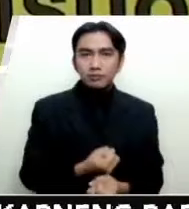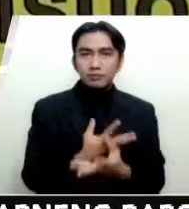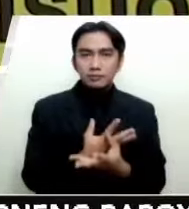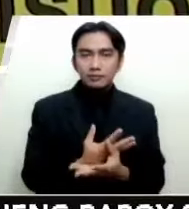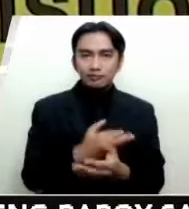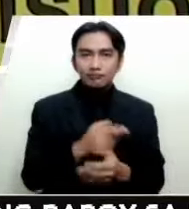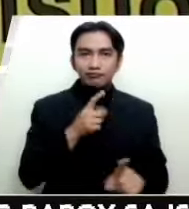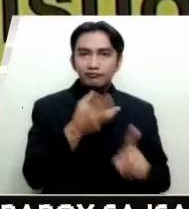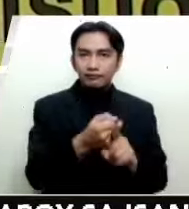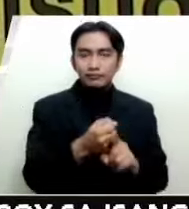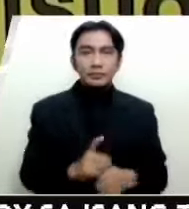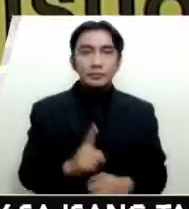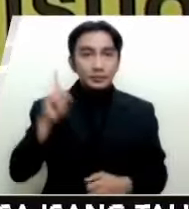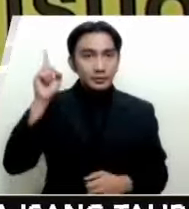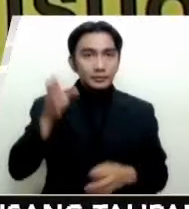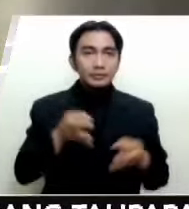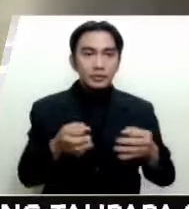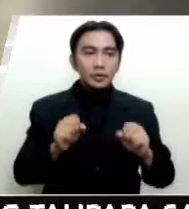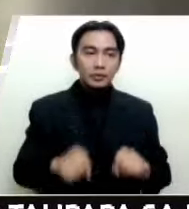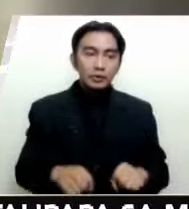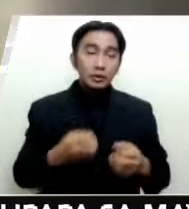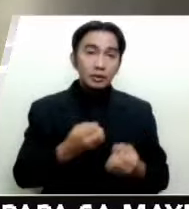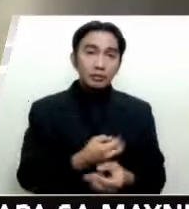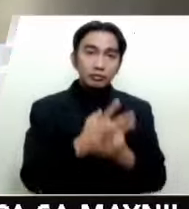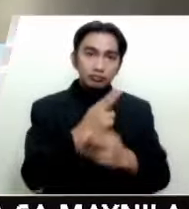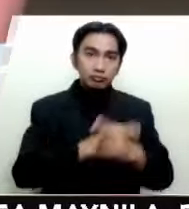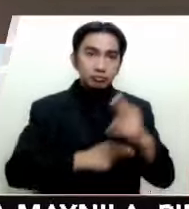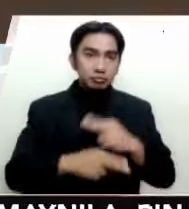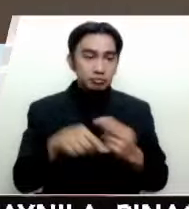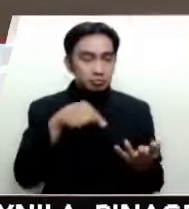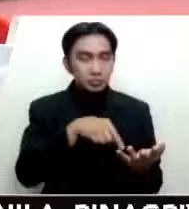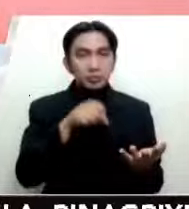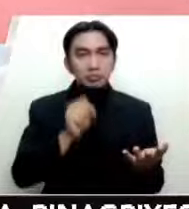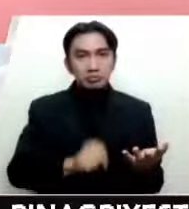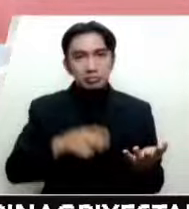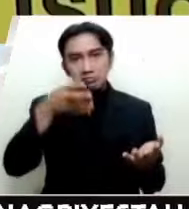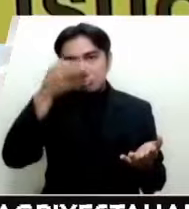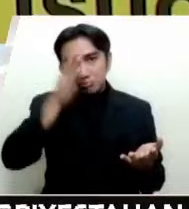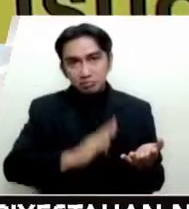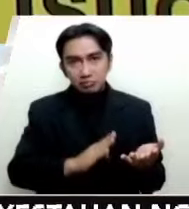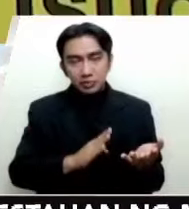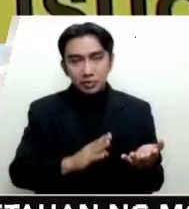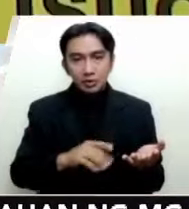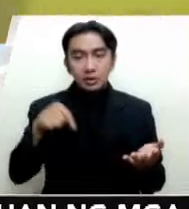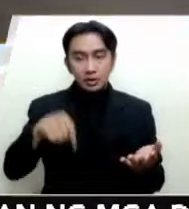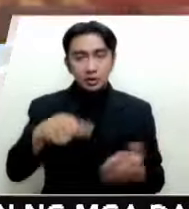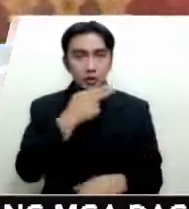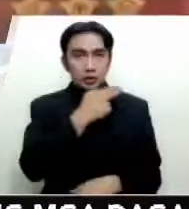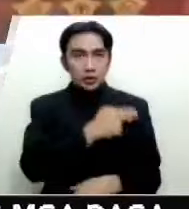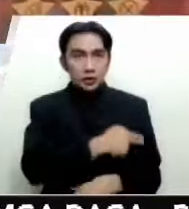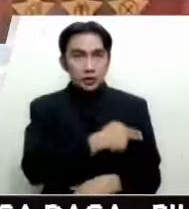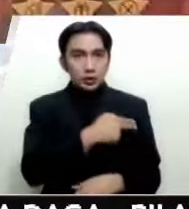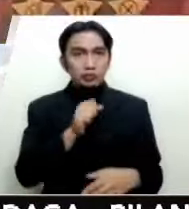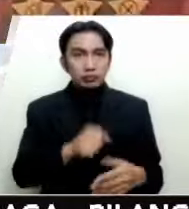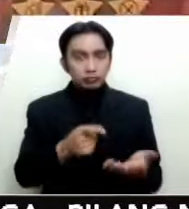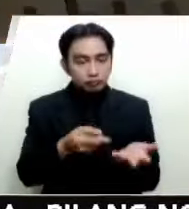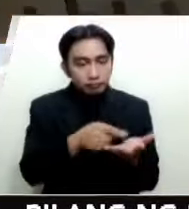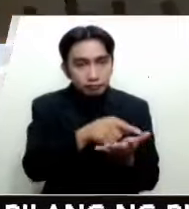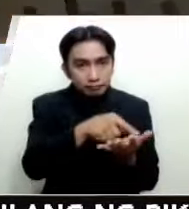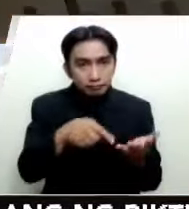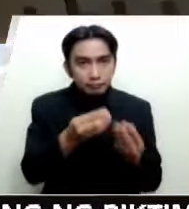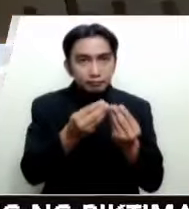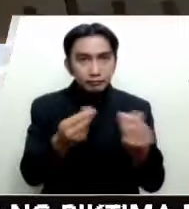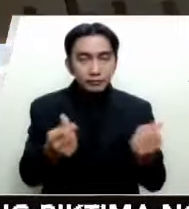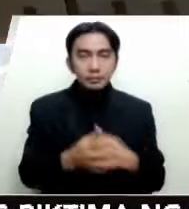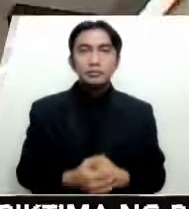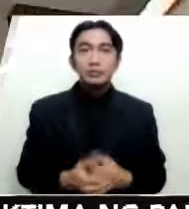kamay, pwede magkaroon ng paglasog-lasog. Sa mga ganung bagay naman po, nakahanda po yung Jose Reyes para po gamutin sila. Ngayong araw lang,